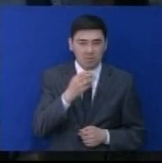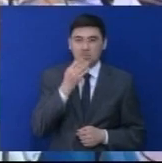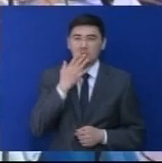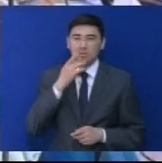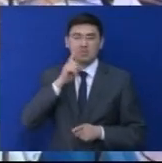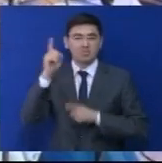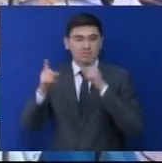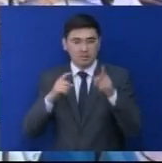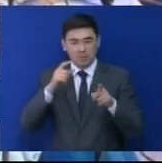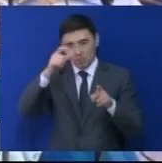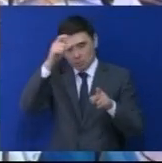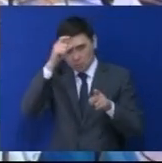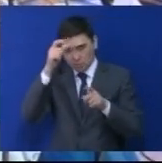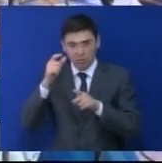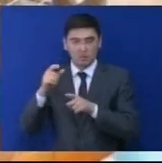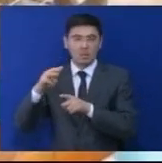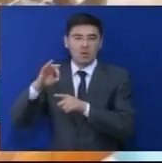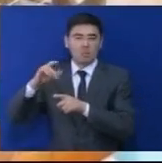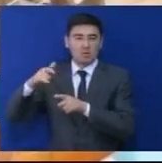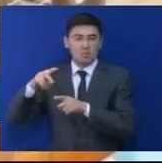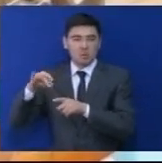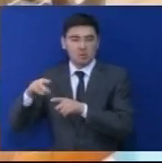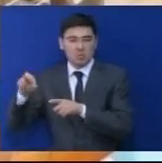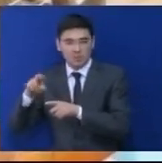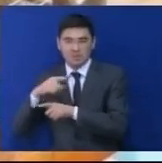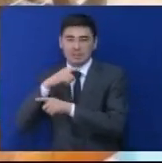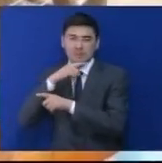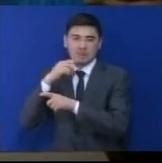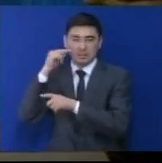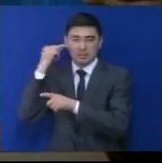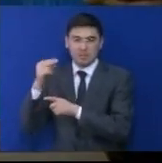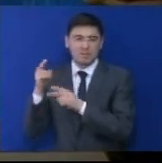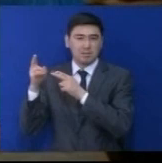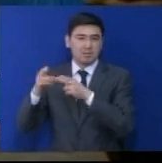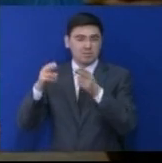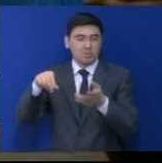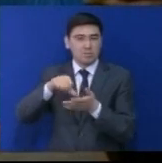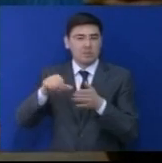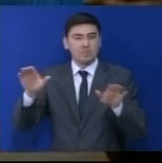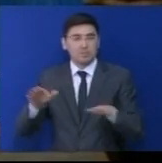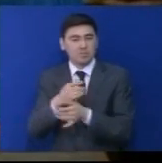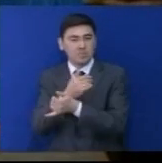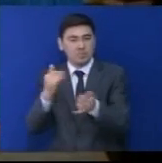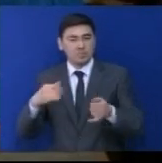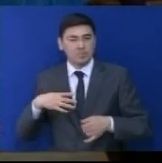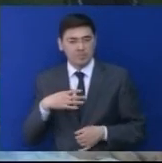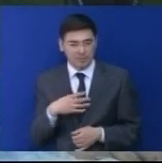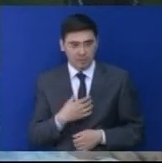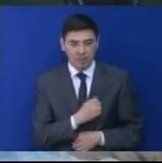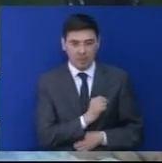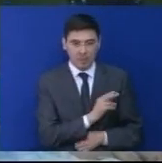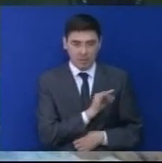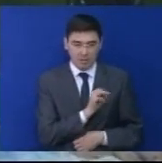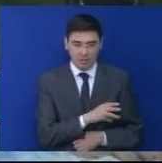пределами. В Турции, Китае, Монголии, России. В ходе творческого вечера певица была награждена благодарственным письмом акима города